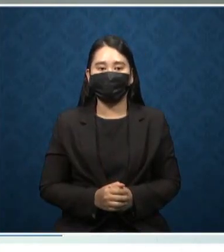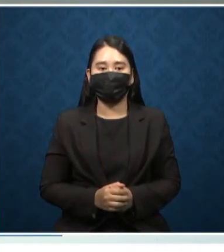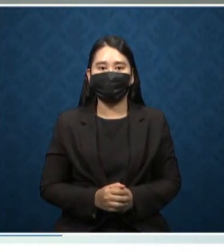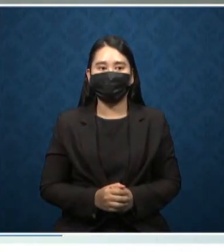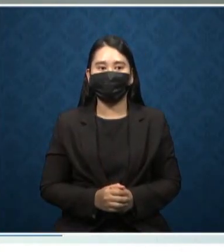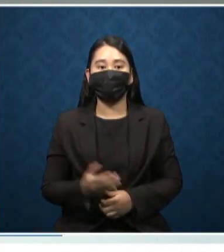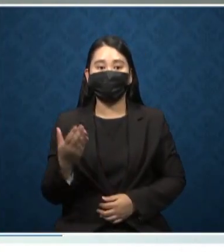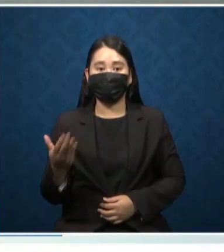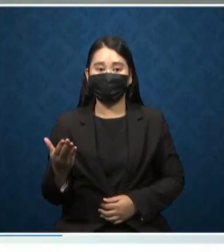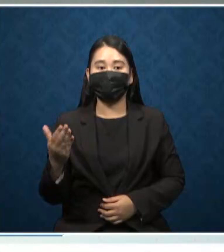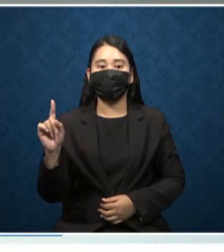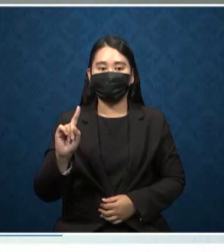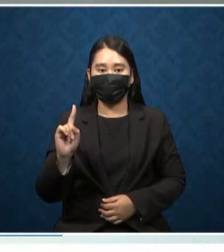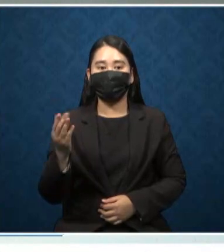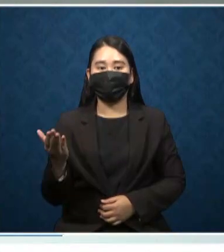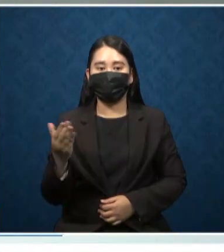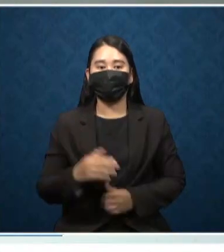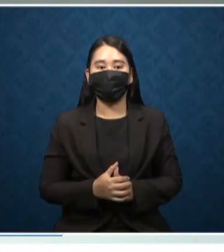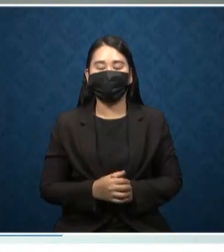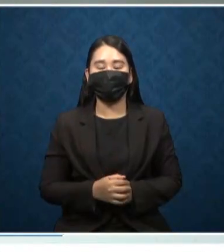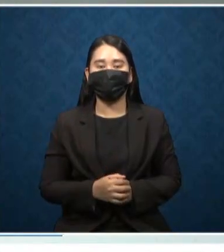ท่านวันชัยสอนสิริเชิญครับ